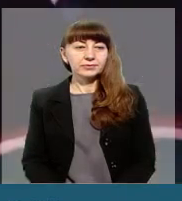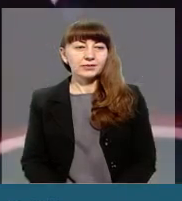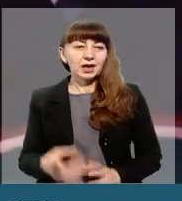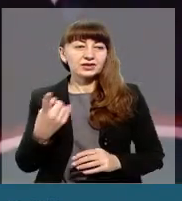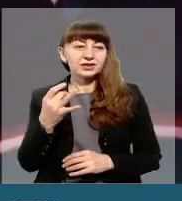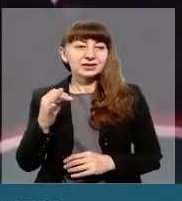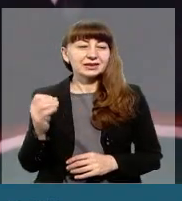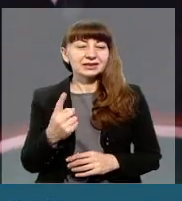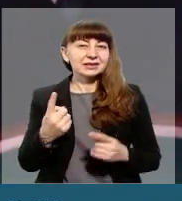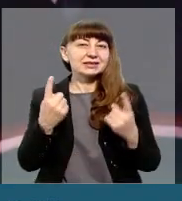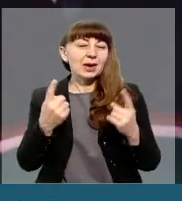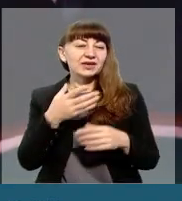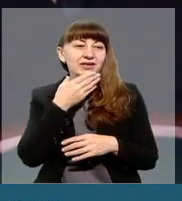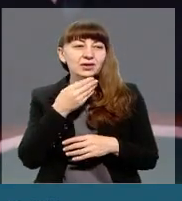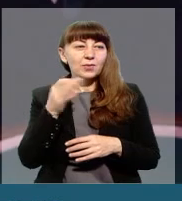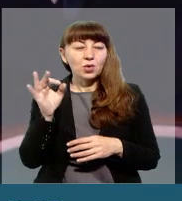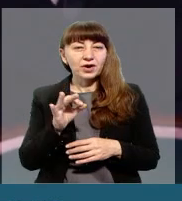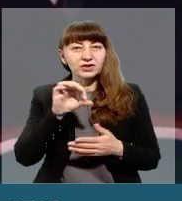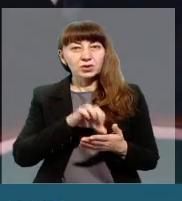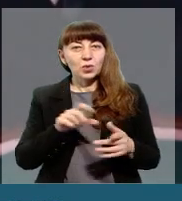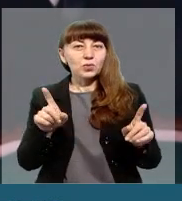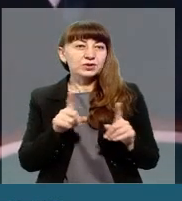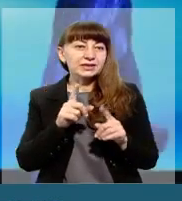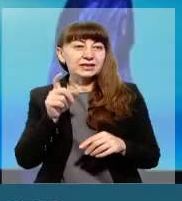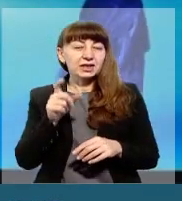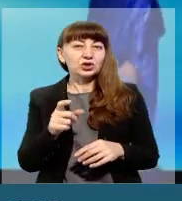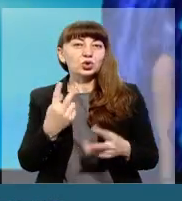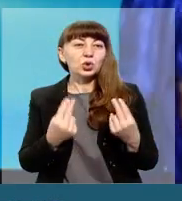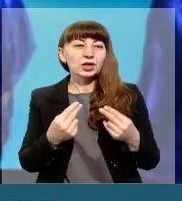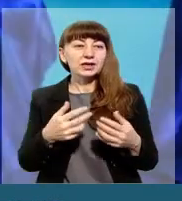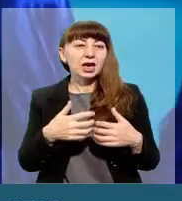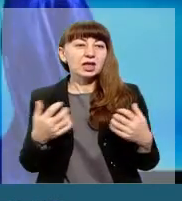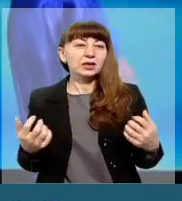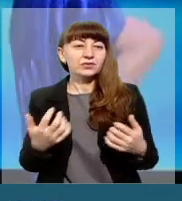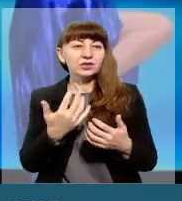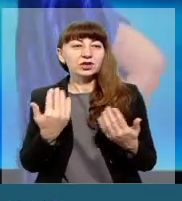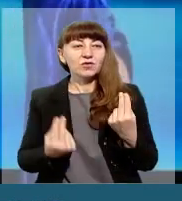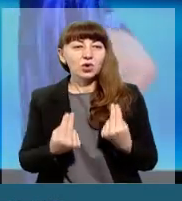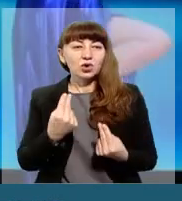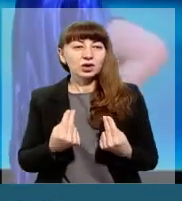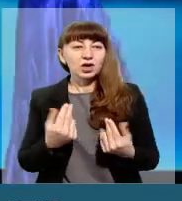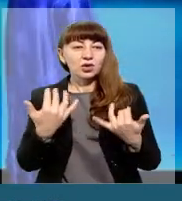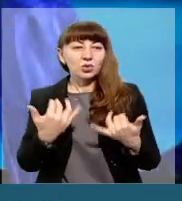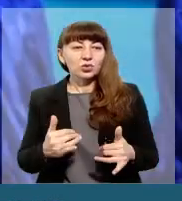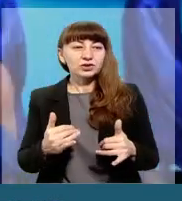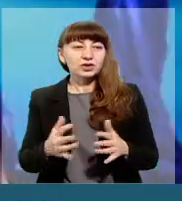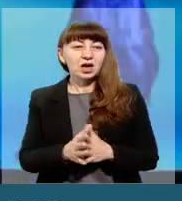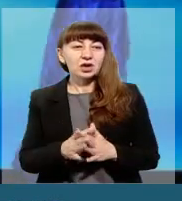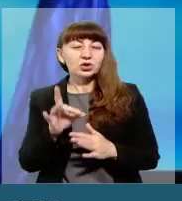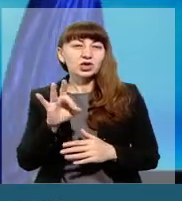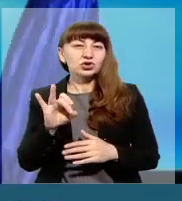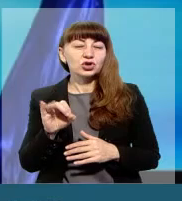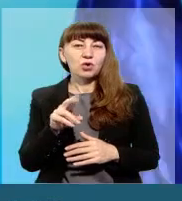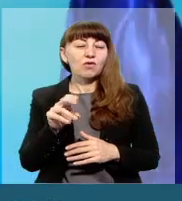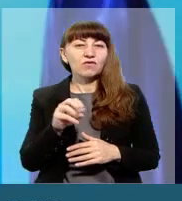Одним из самых ярких моментов стало выступление музыканта, который играл на баяне. Его виртуозная игра и уникальная аранжировка